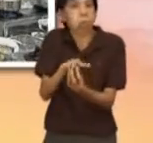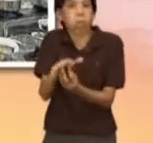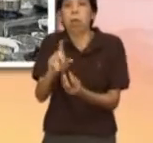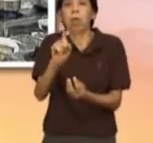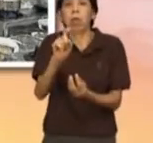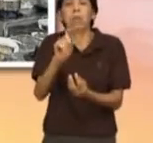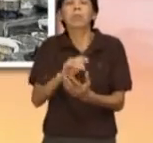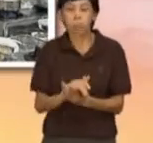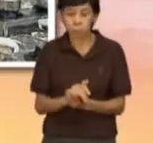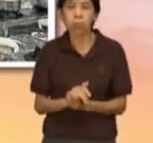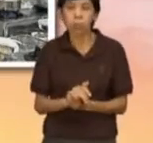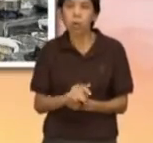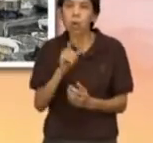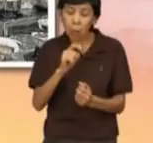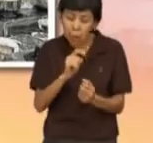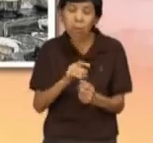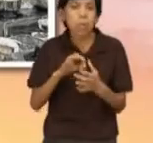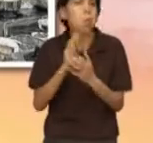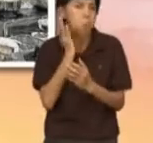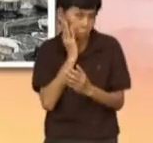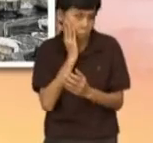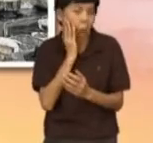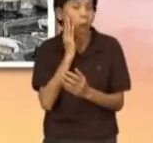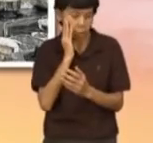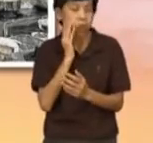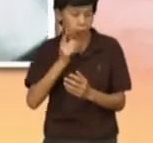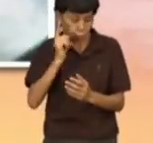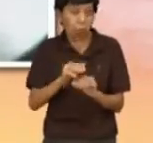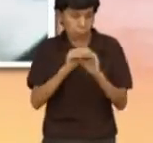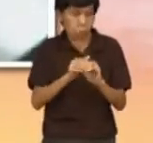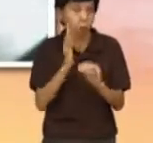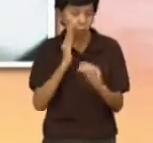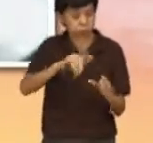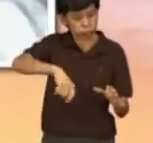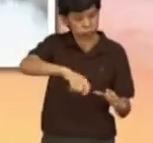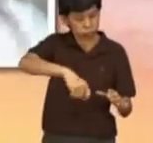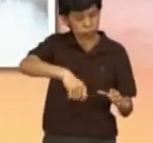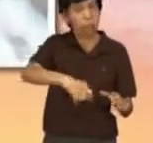ย ก็เลยต้องใส่ในส่วนของแป้งไปหน่อยนะคะ ใ